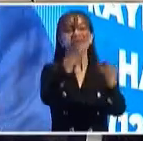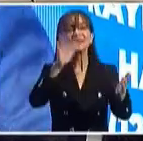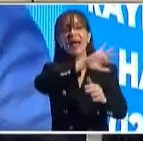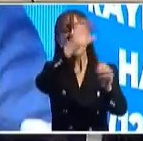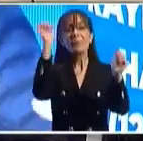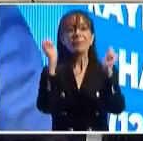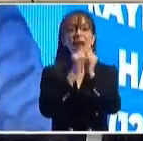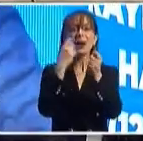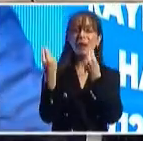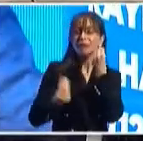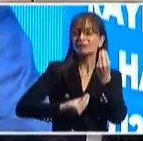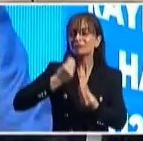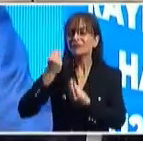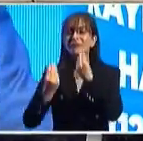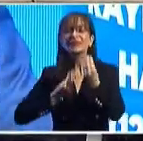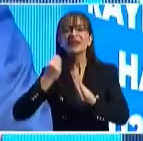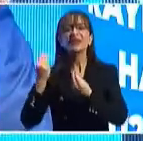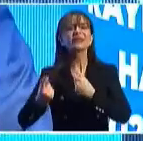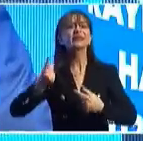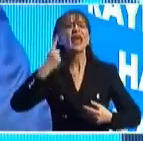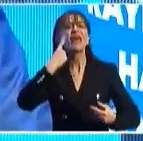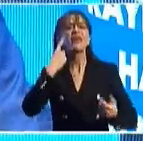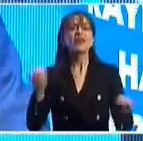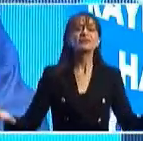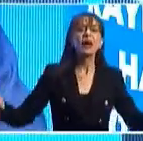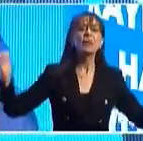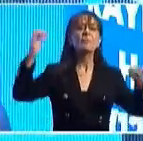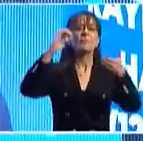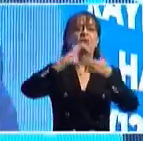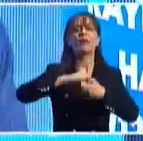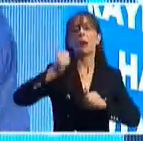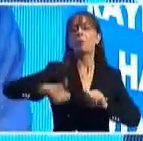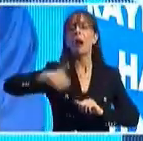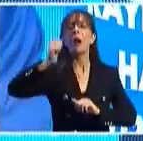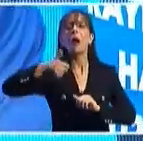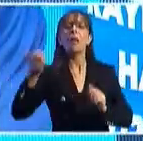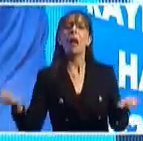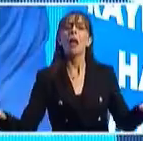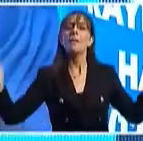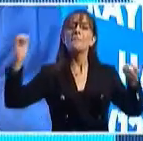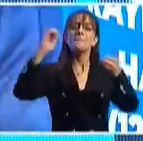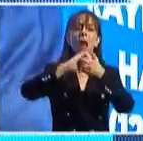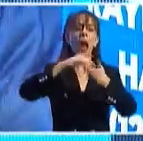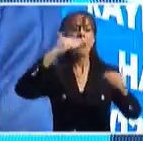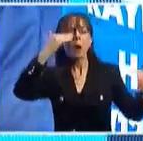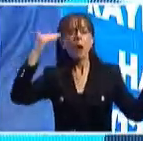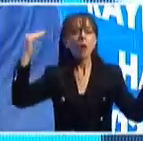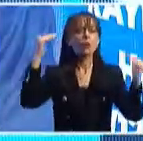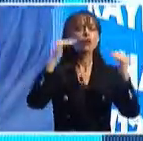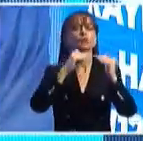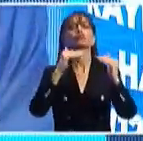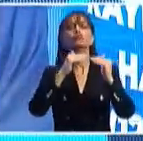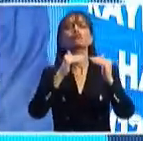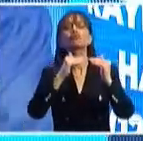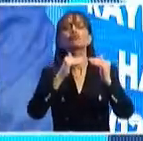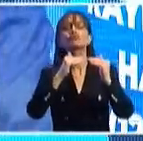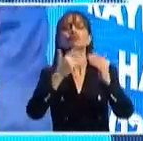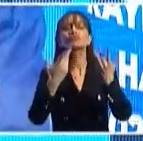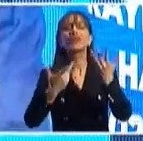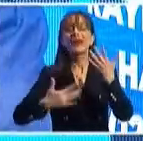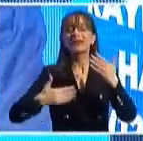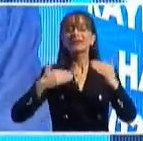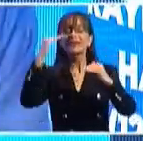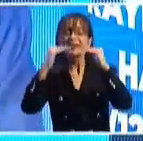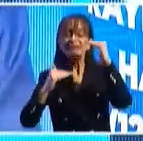üreterek, devletin tüm birimleriyle, ilgili tüm bakanlıklarımızla birlikte bir uyum içerisinde, bir ahenk